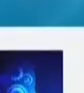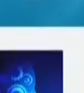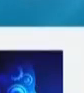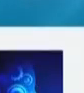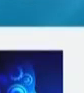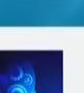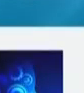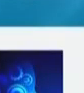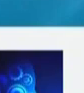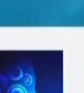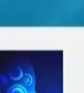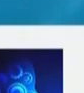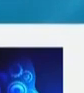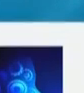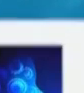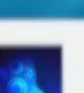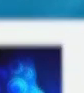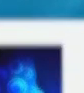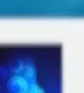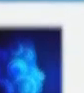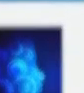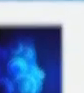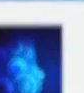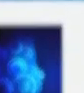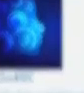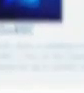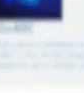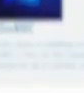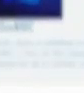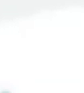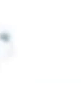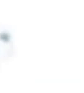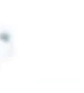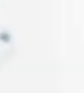zaidi kuhusu utekelezaji wa serikali mtandao, tembelea tovuti yetu ya